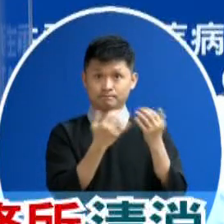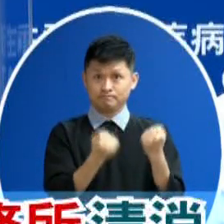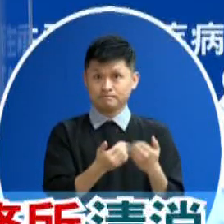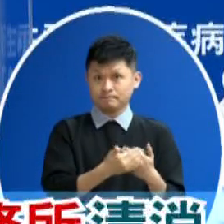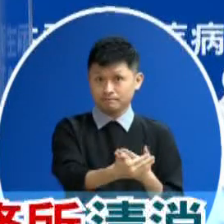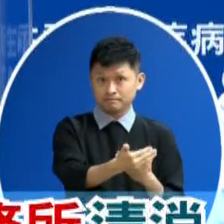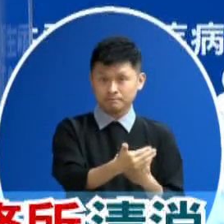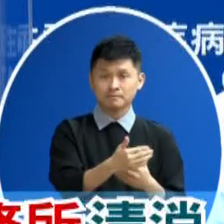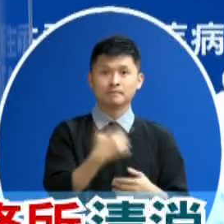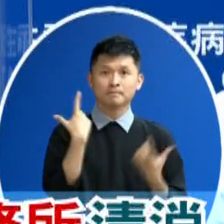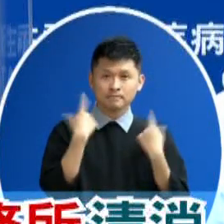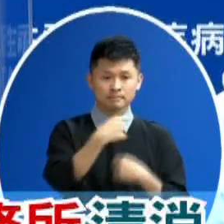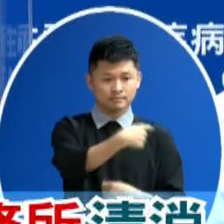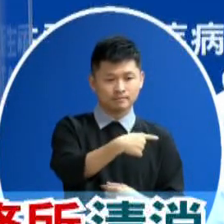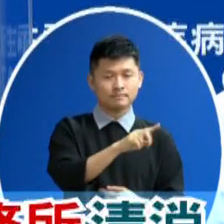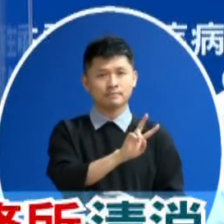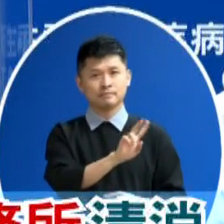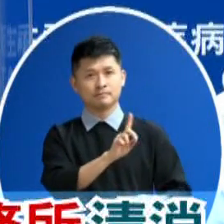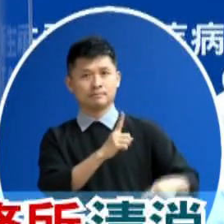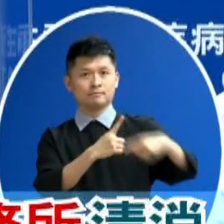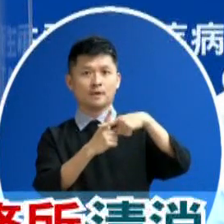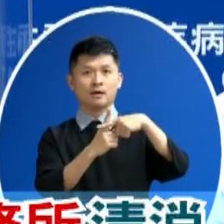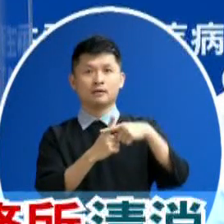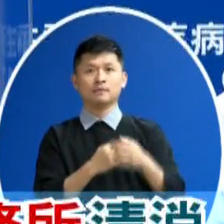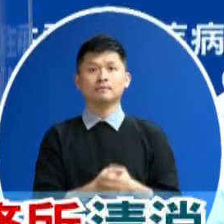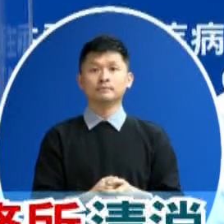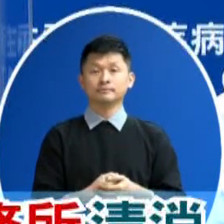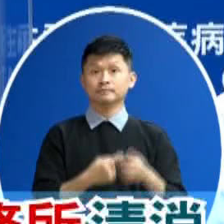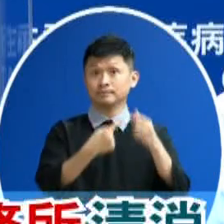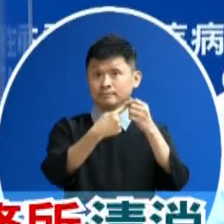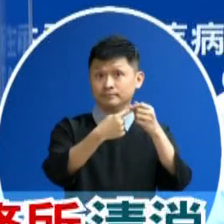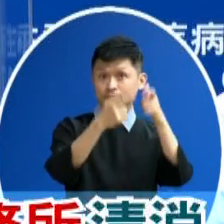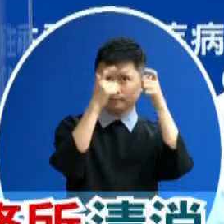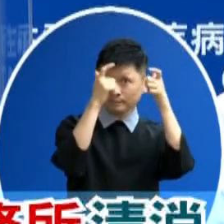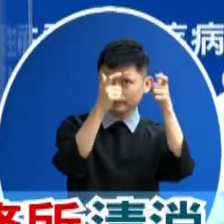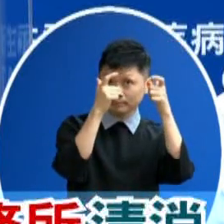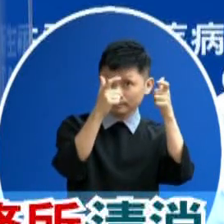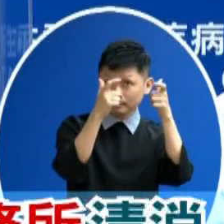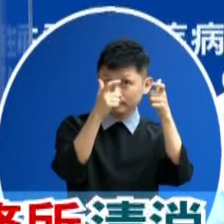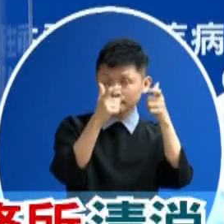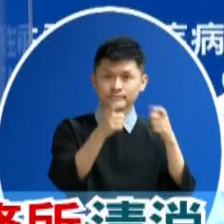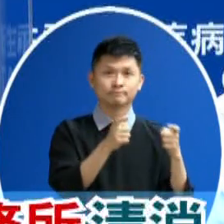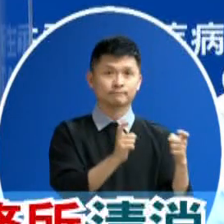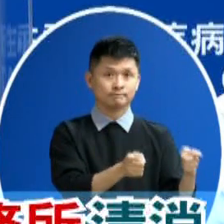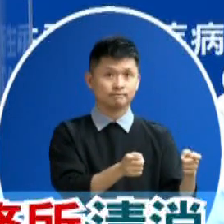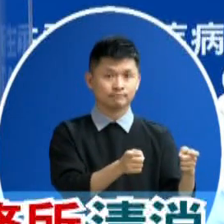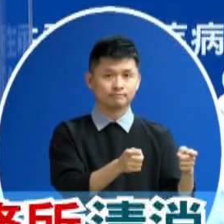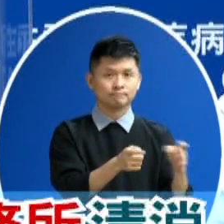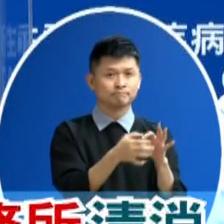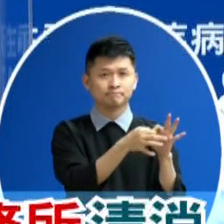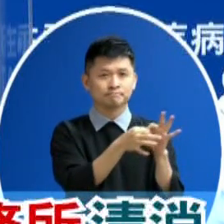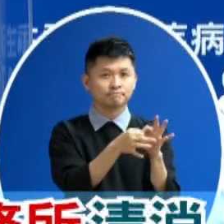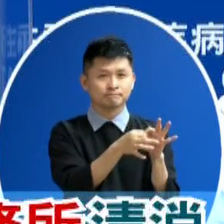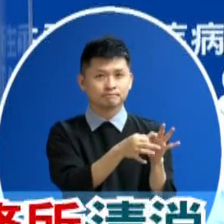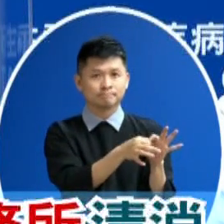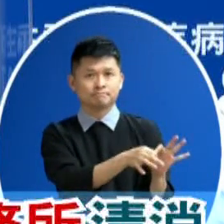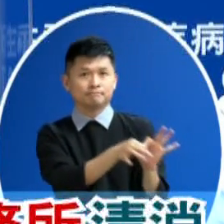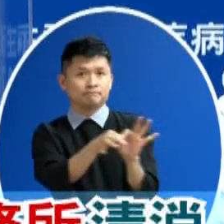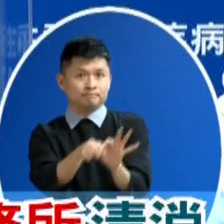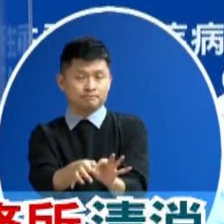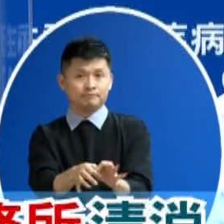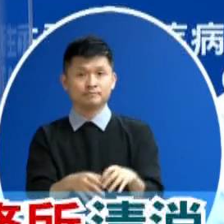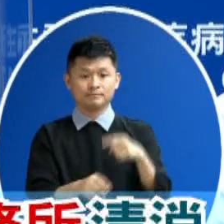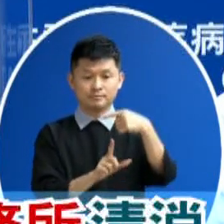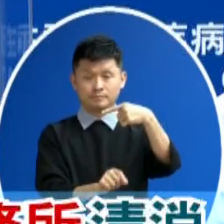染可以说是全民共识，但还是有很多民众没在怕。今年的春节期间呢，从除夕到年初六，全台警方一共是取缔